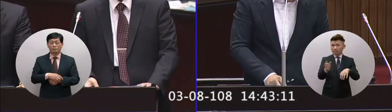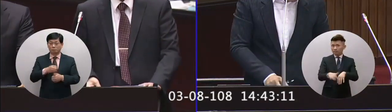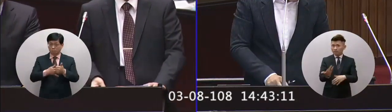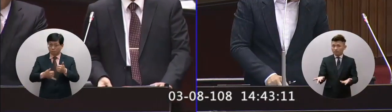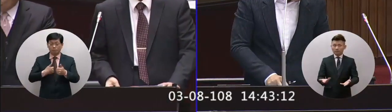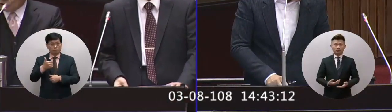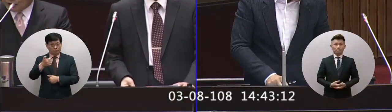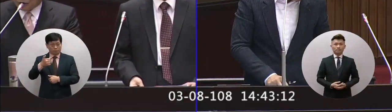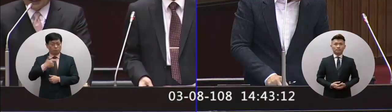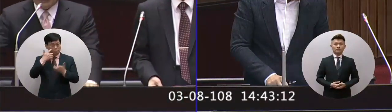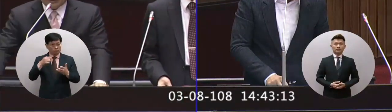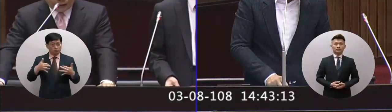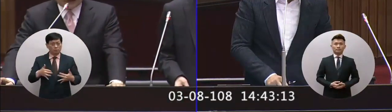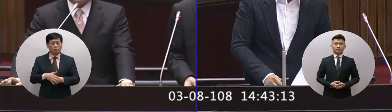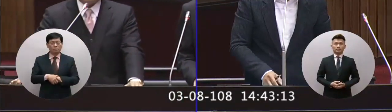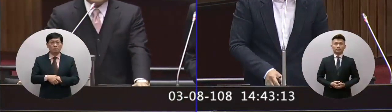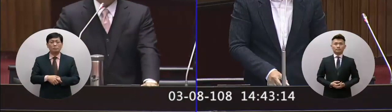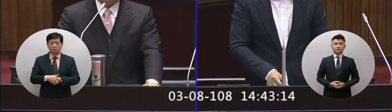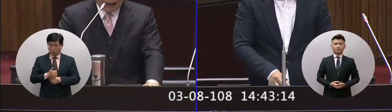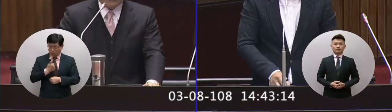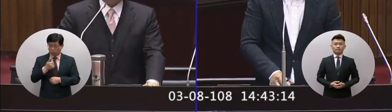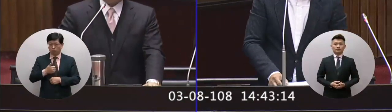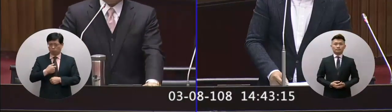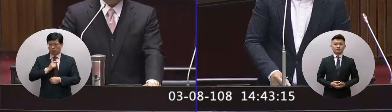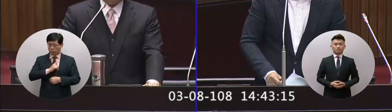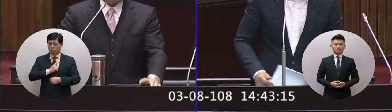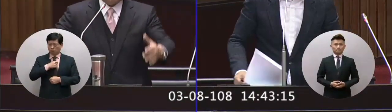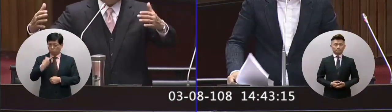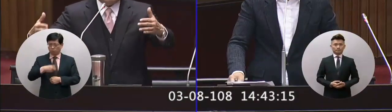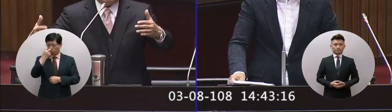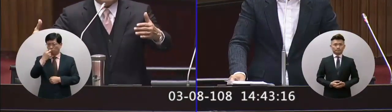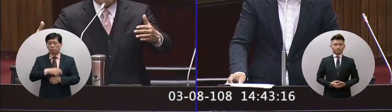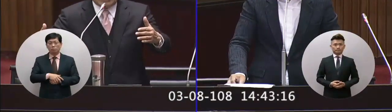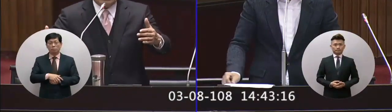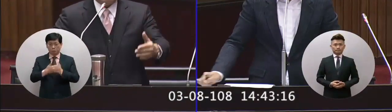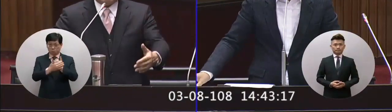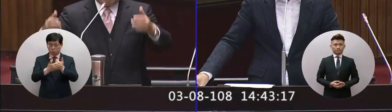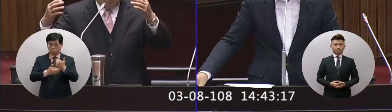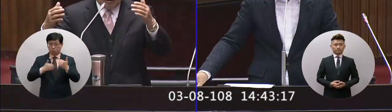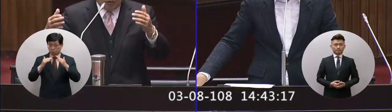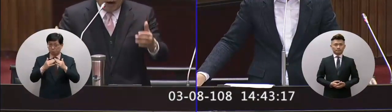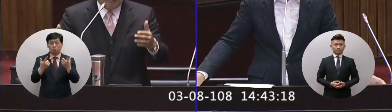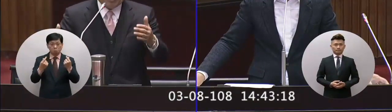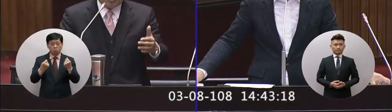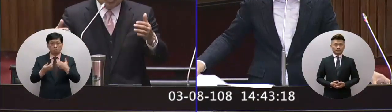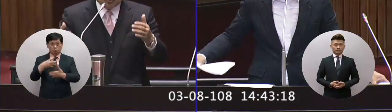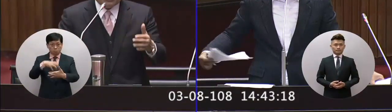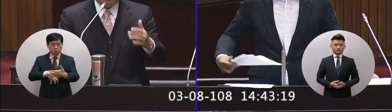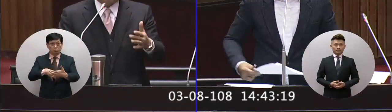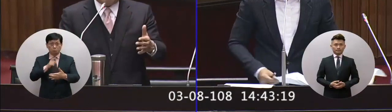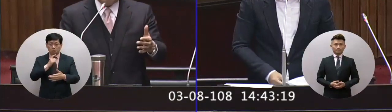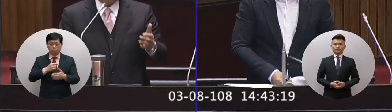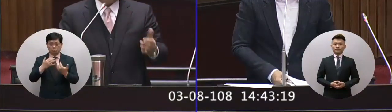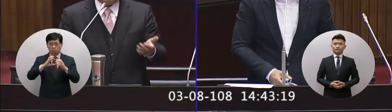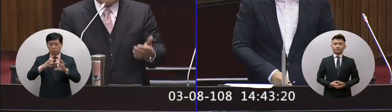委員感謝你重視這個問題這確實我們要來重視我們說保衛國家包括保